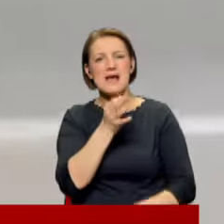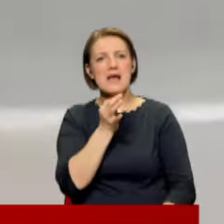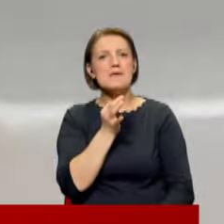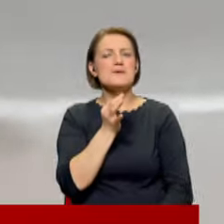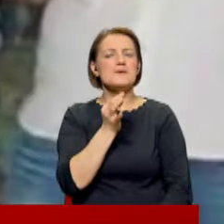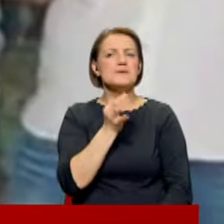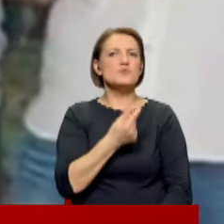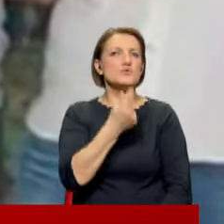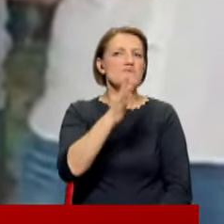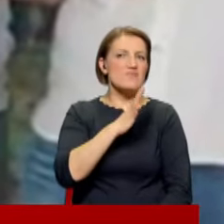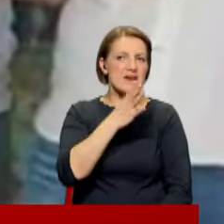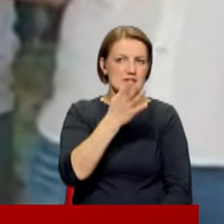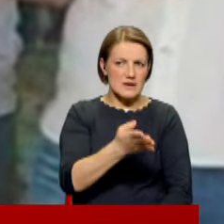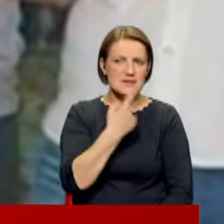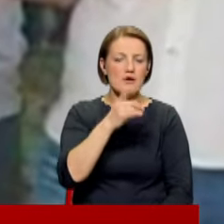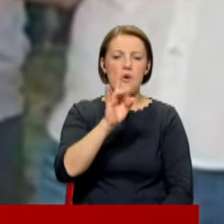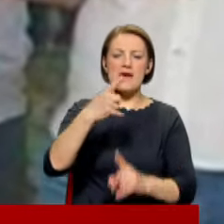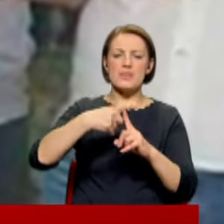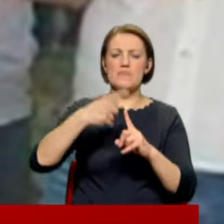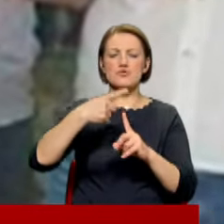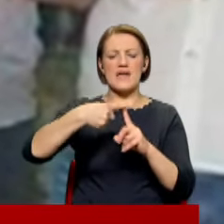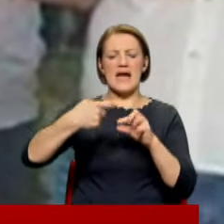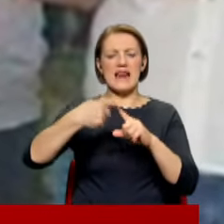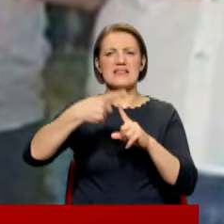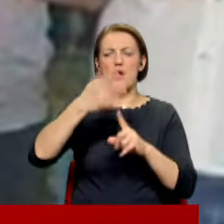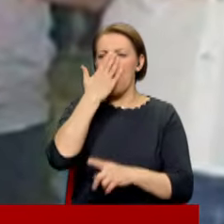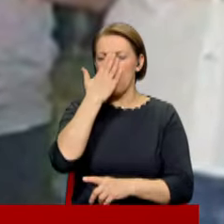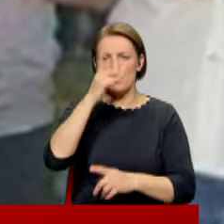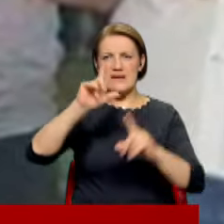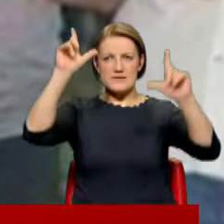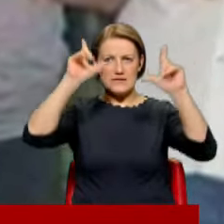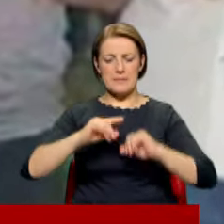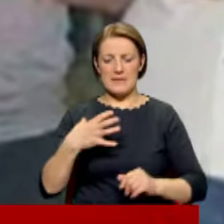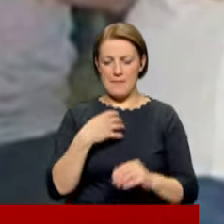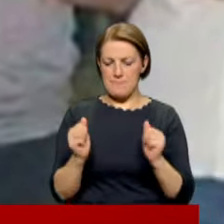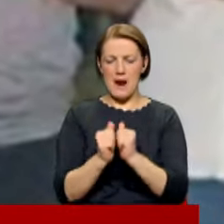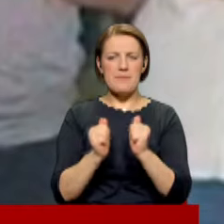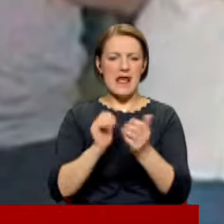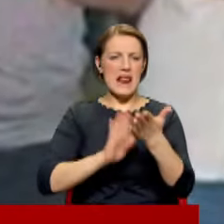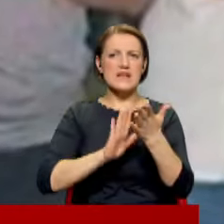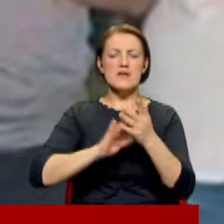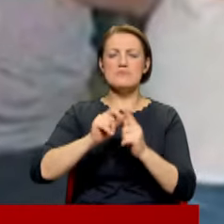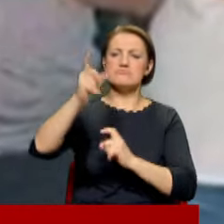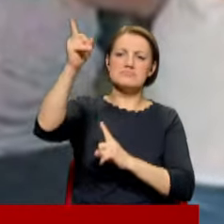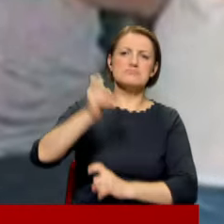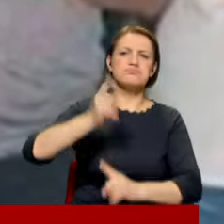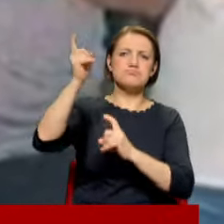Bora Kaplan'ın 15 Temmuz'da TRT önünde verdiği karede kendisi ve beraberindekilerin elindeki uzun